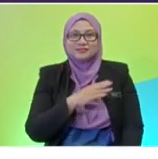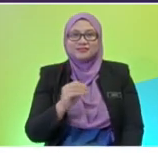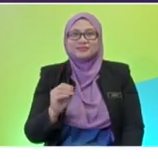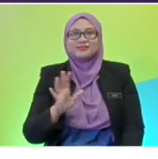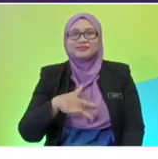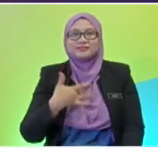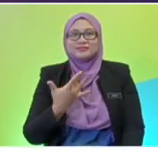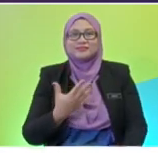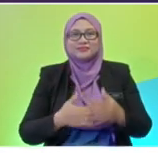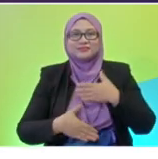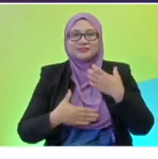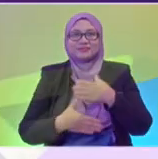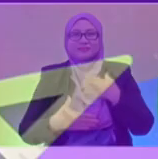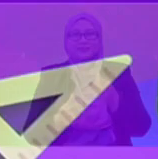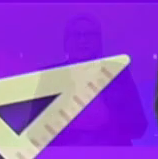sures